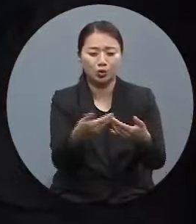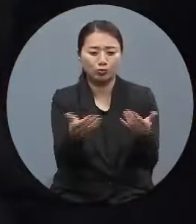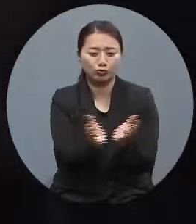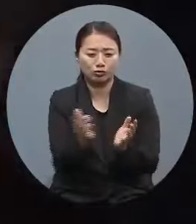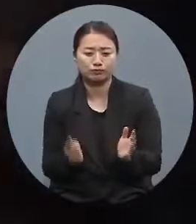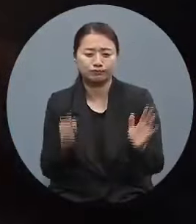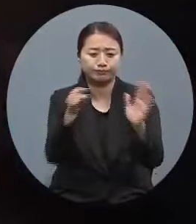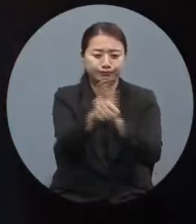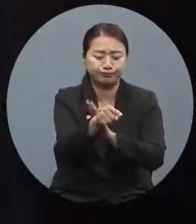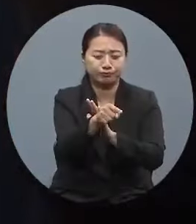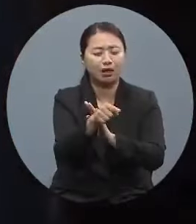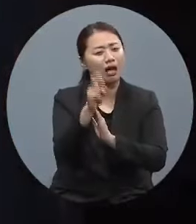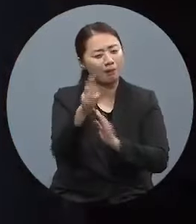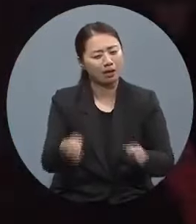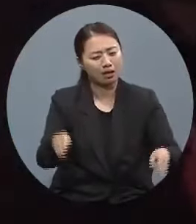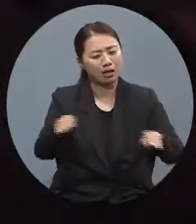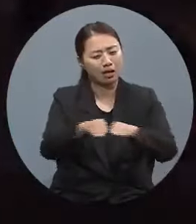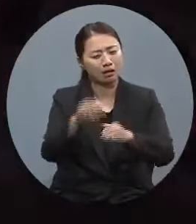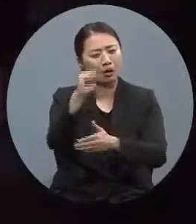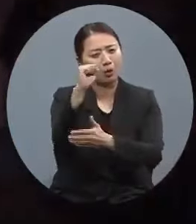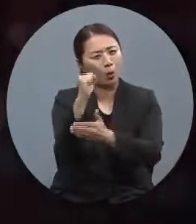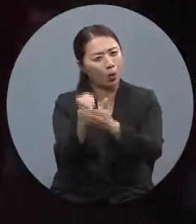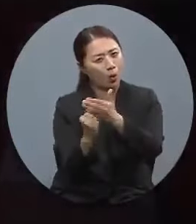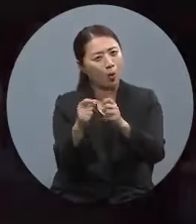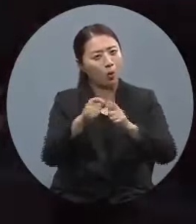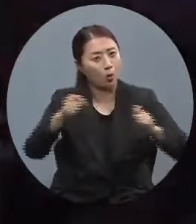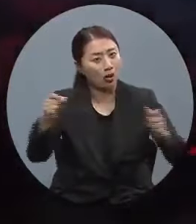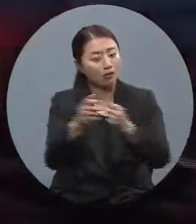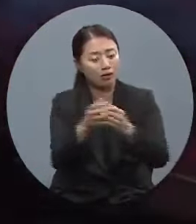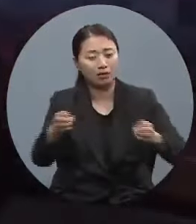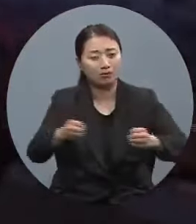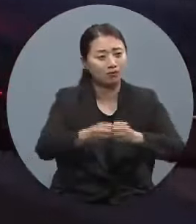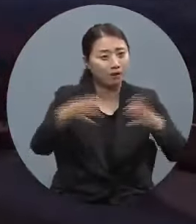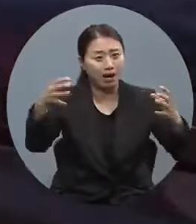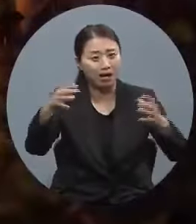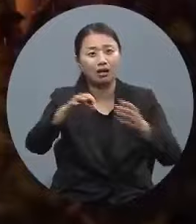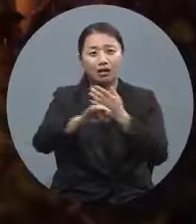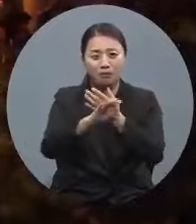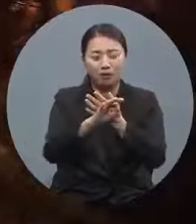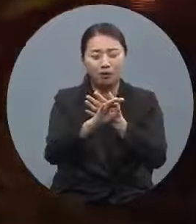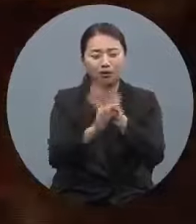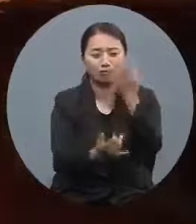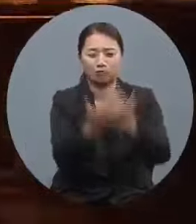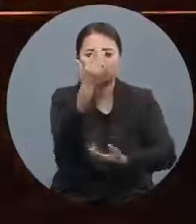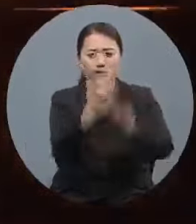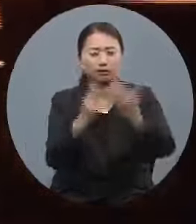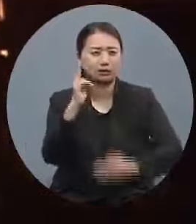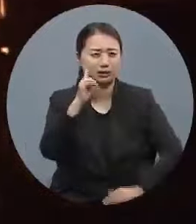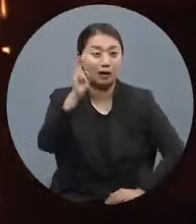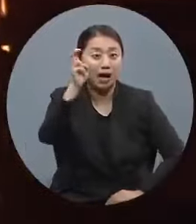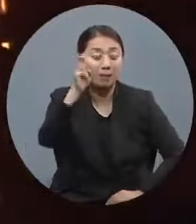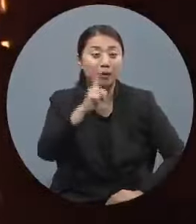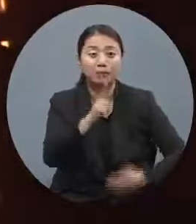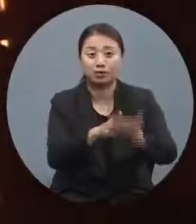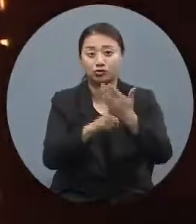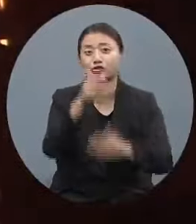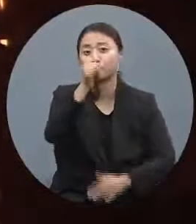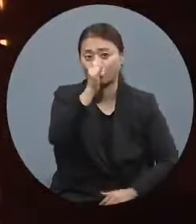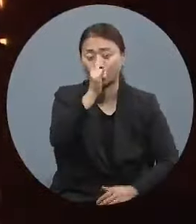근로감독에서 S-OIL 공장은 건물 곳곳이 부식돼 있어 폭발과 화재 발생 시 불길을 견디지 못하는 것으로